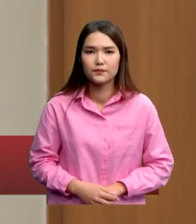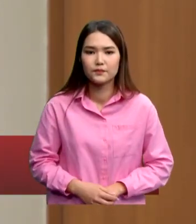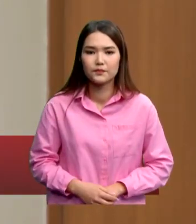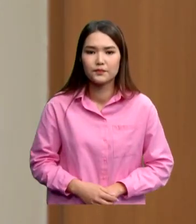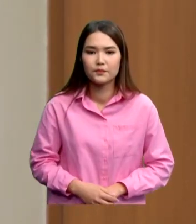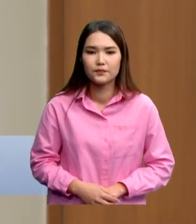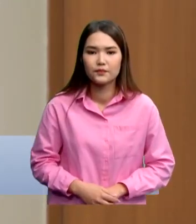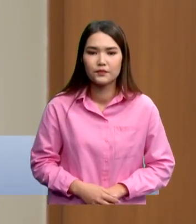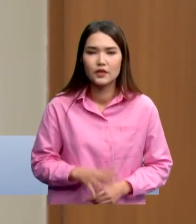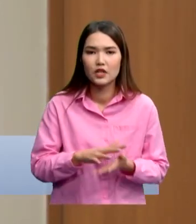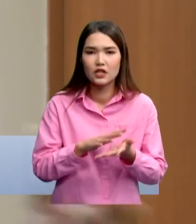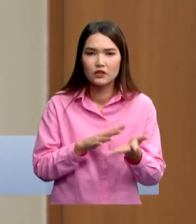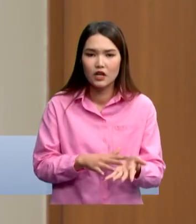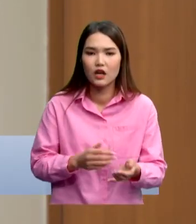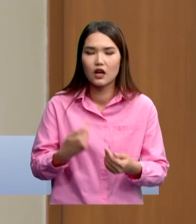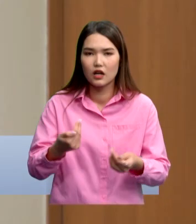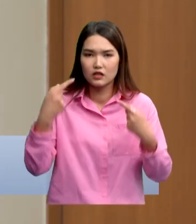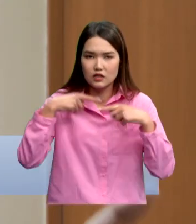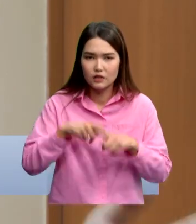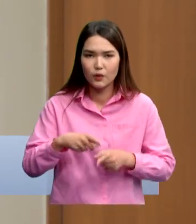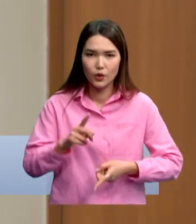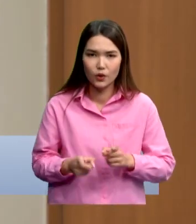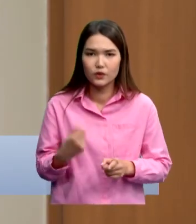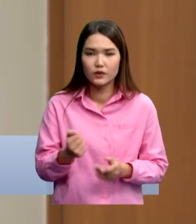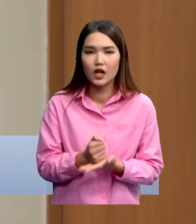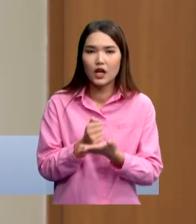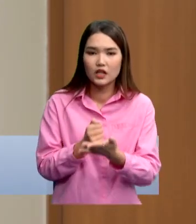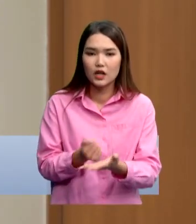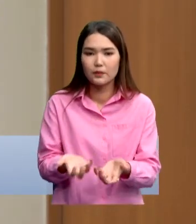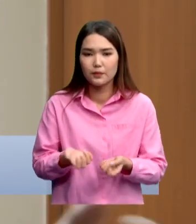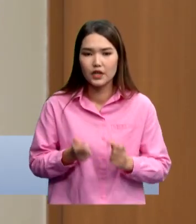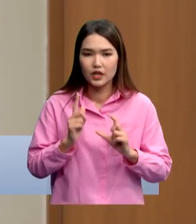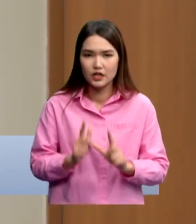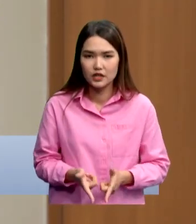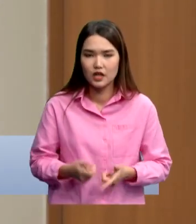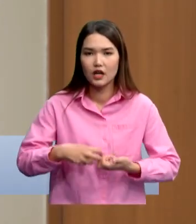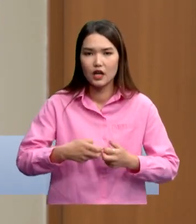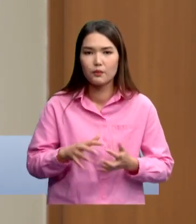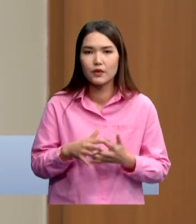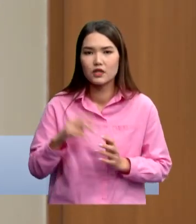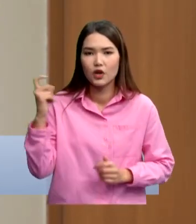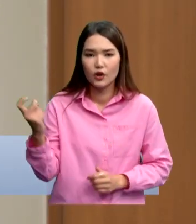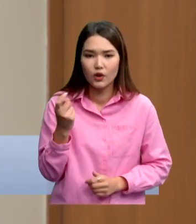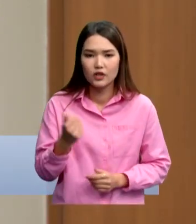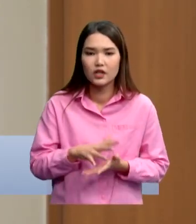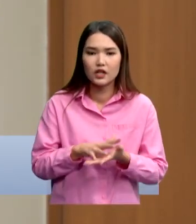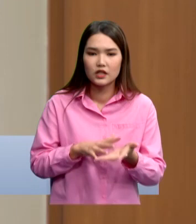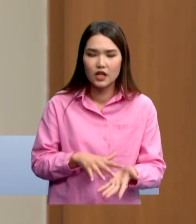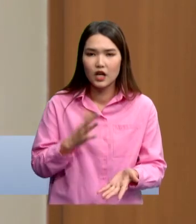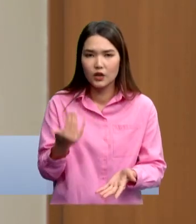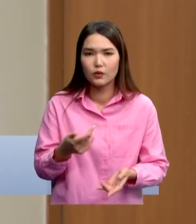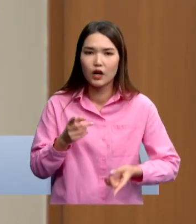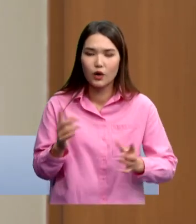заявление подается силе систему cooldown и направляется напрямую в областное управление сельского хозяйства заявление либо